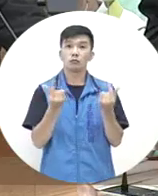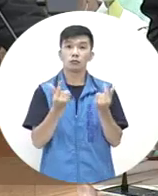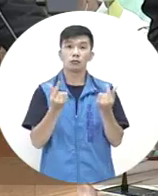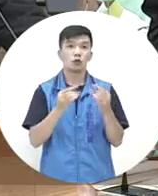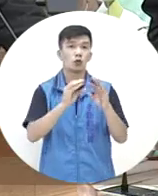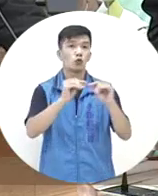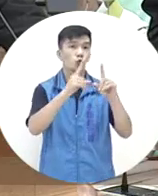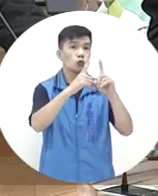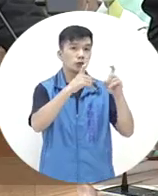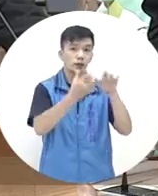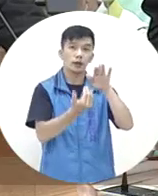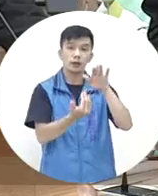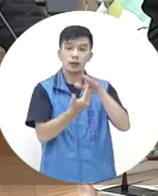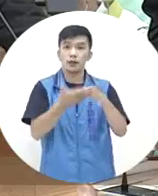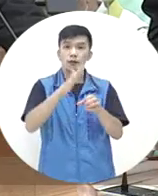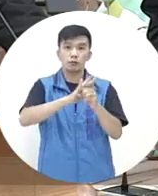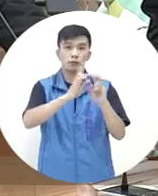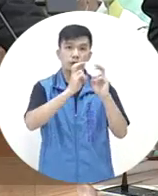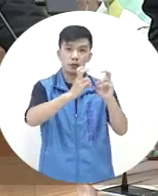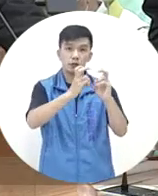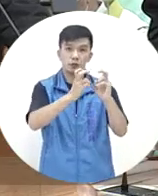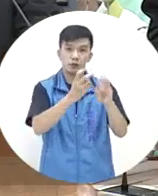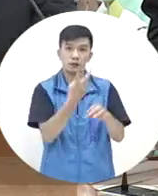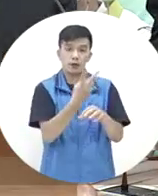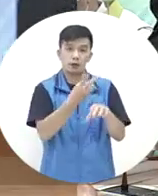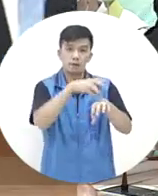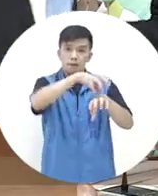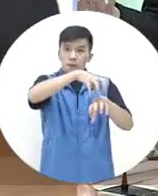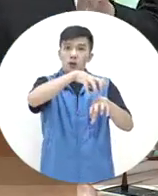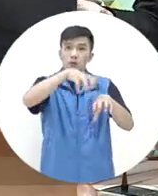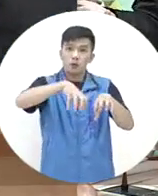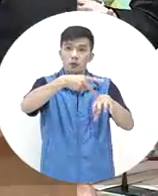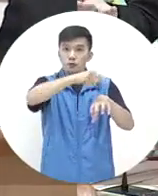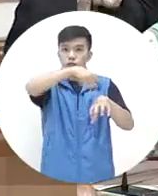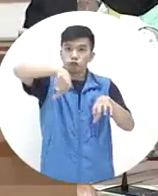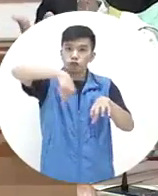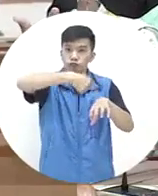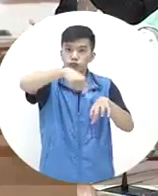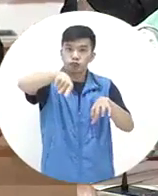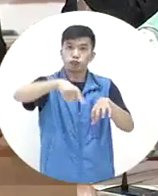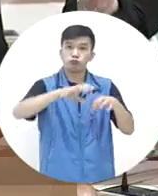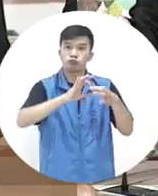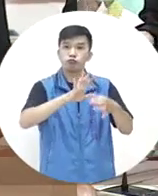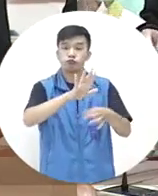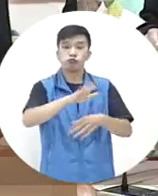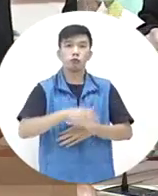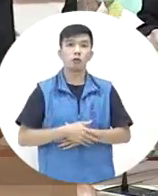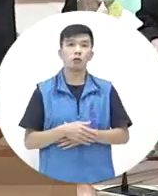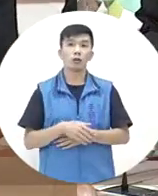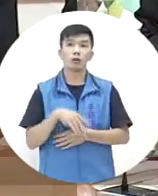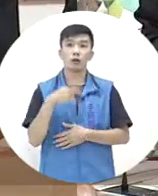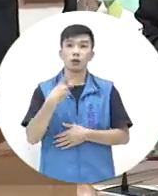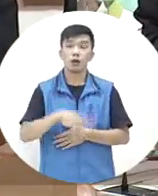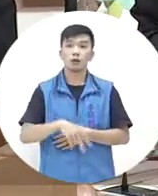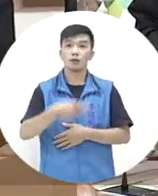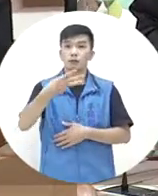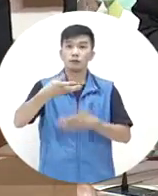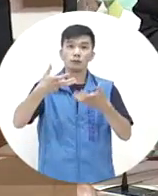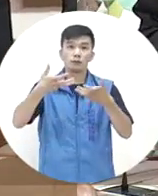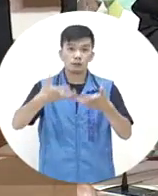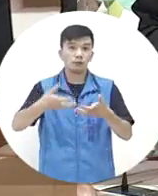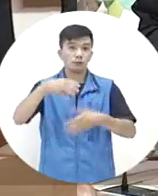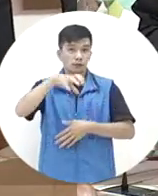捷运站那边双捷运，那边现在也有大概有三件。 好，那你跟我讲具体的啊， 都有啦， 三件 TOD。然后三重的三重